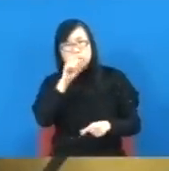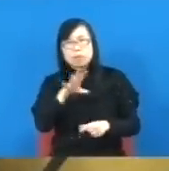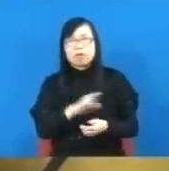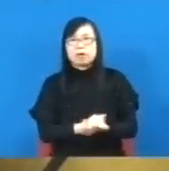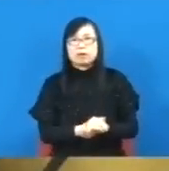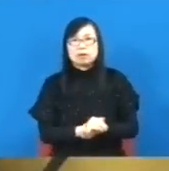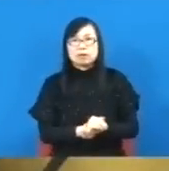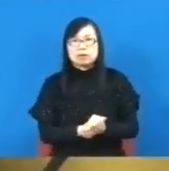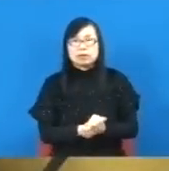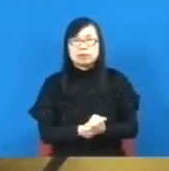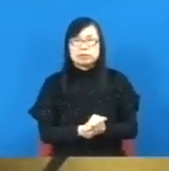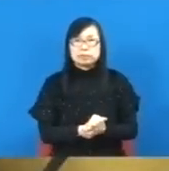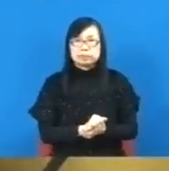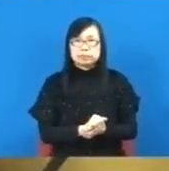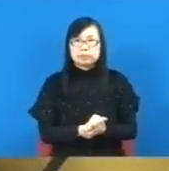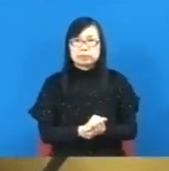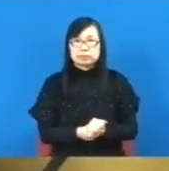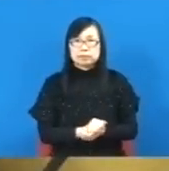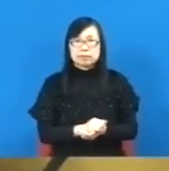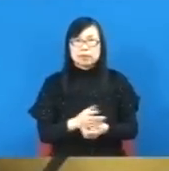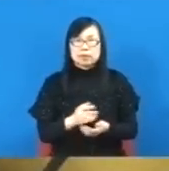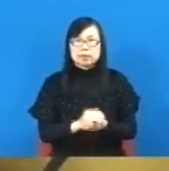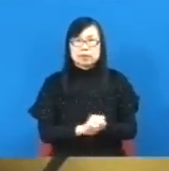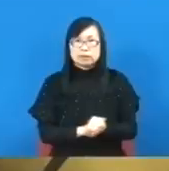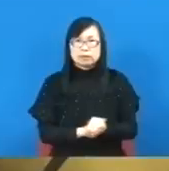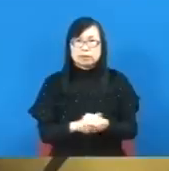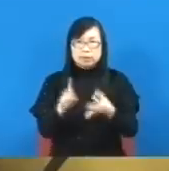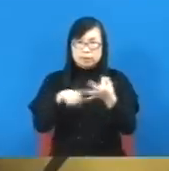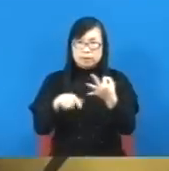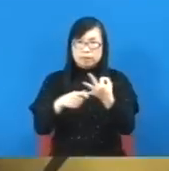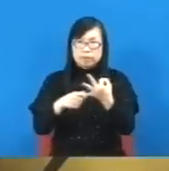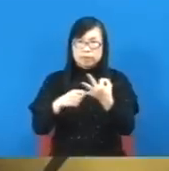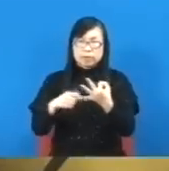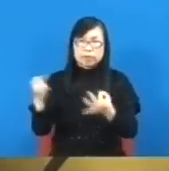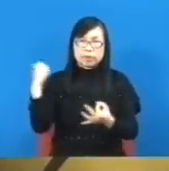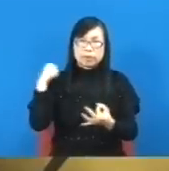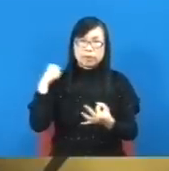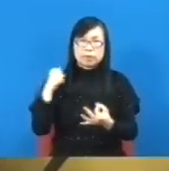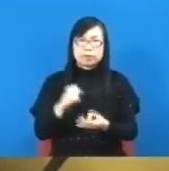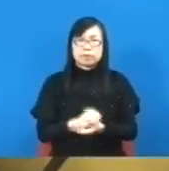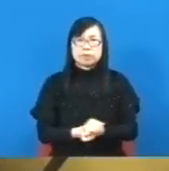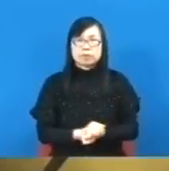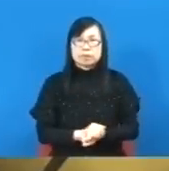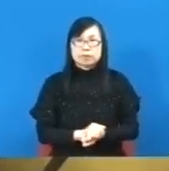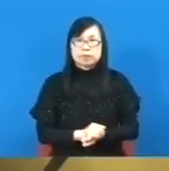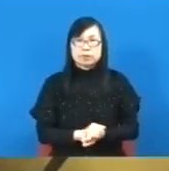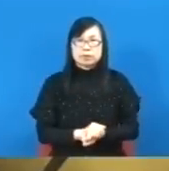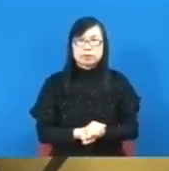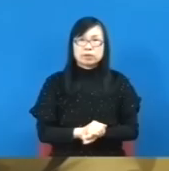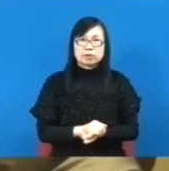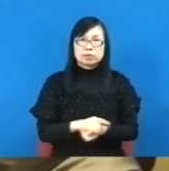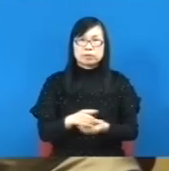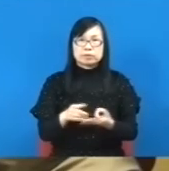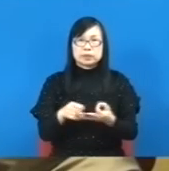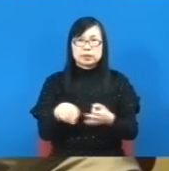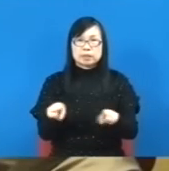就係樹碑立轉啦。即係阿哥，呢個李克強同阿強小強啊，係咪同你鄉里有